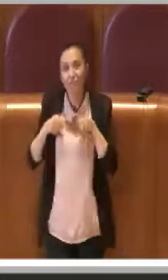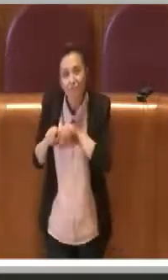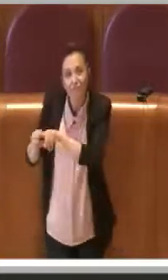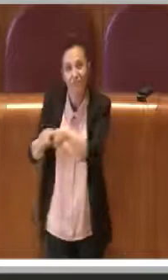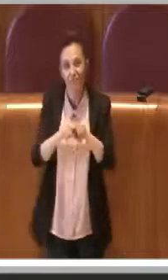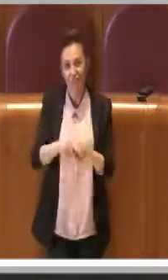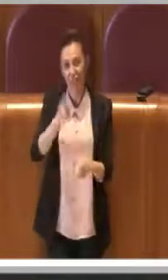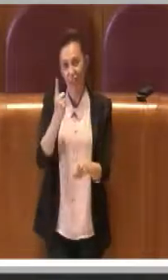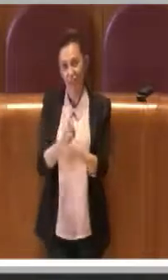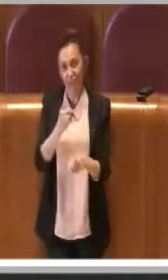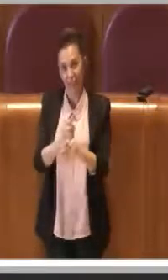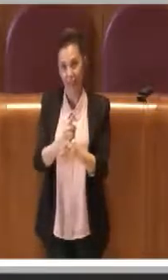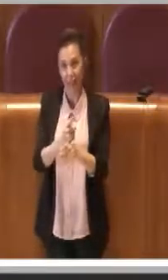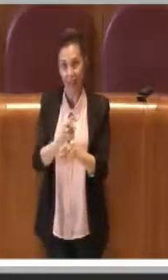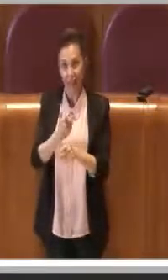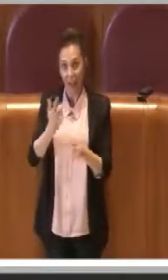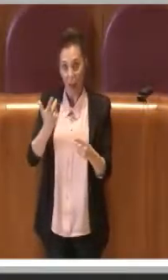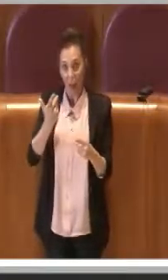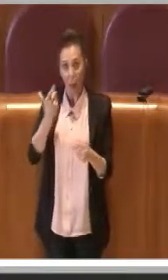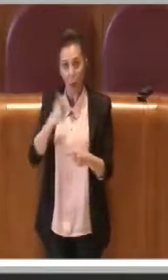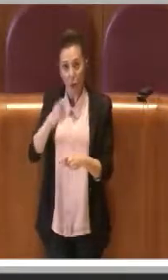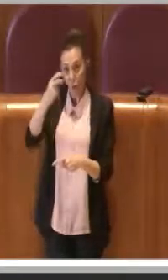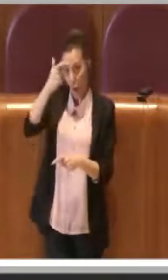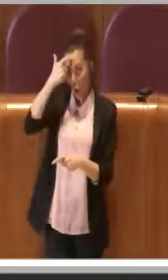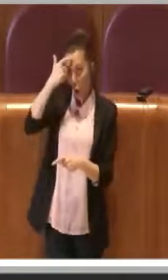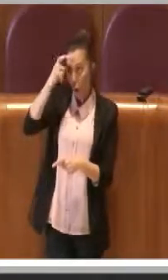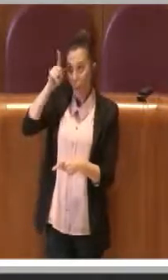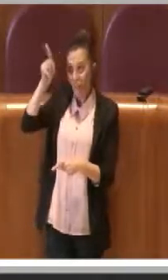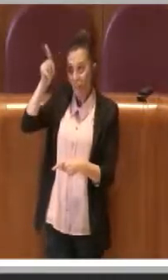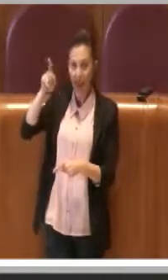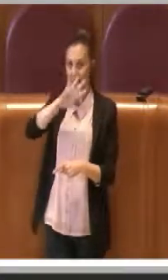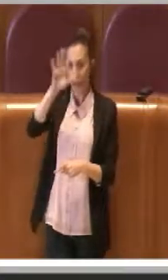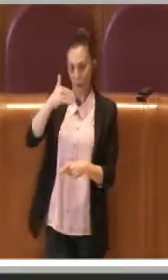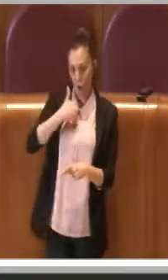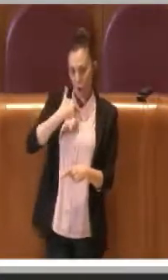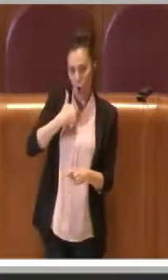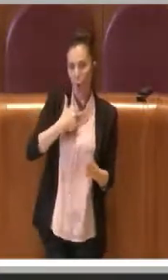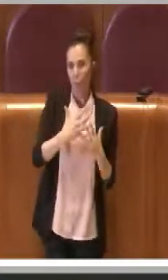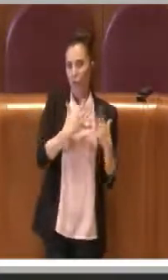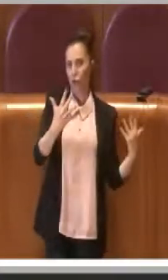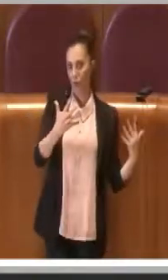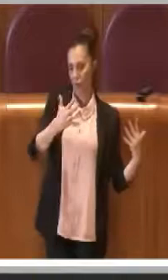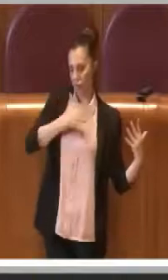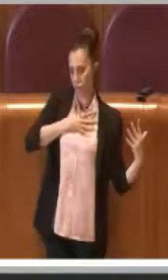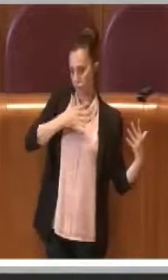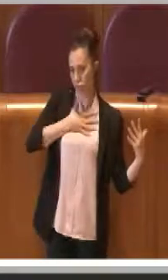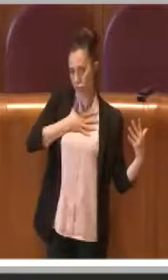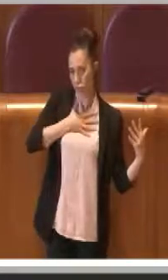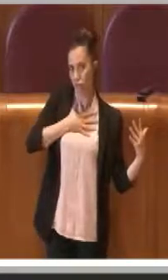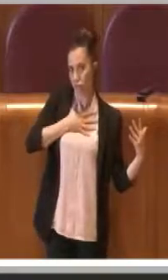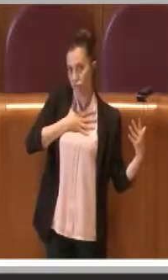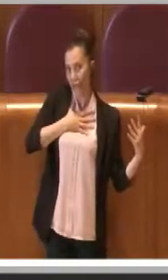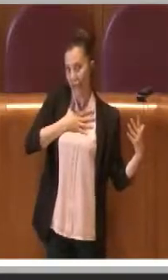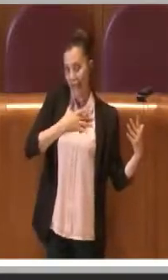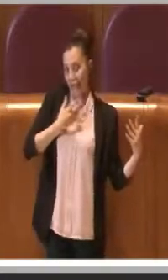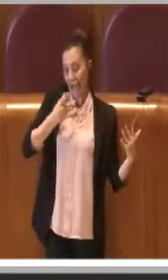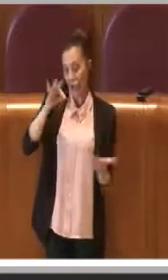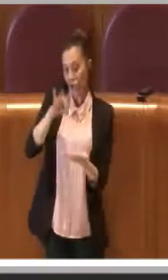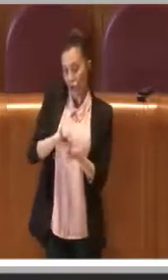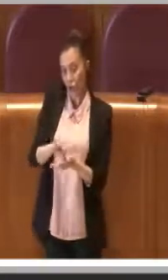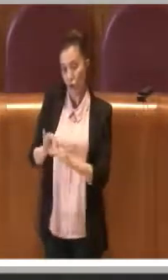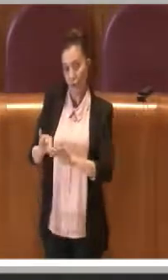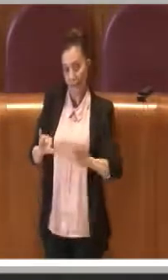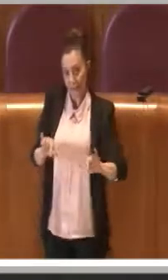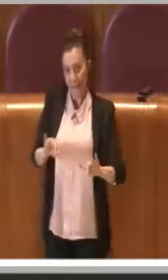governa al nazionale, dovremmo fare noi per la nostra parte e per la parte centro-sinistra, e